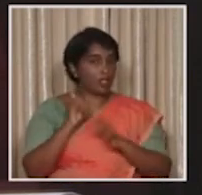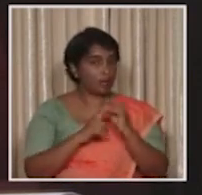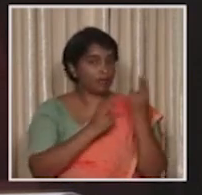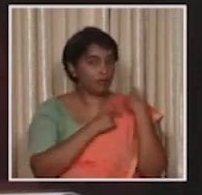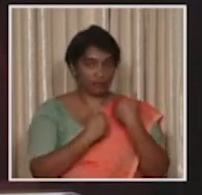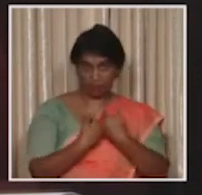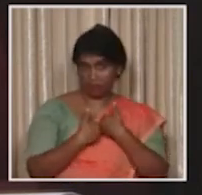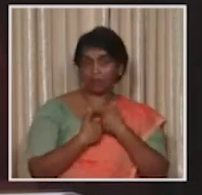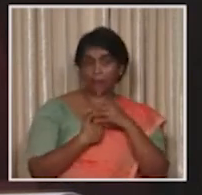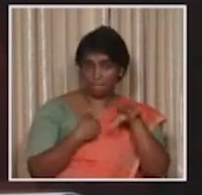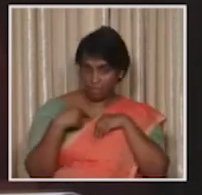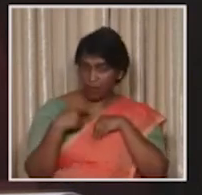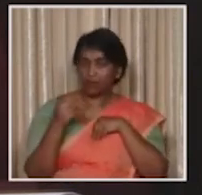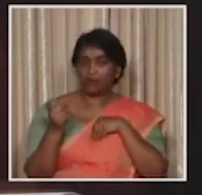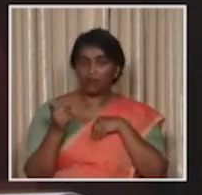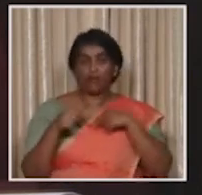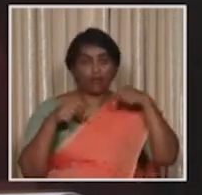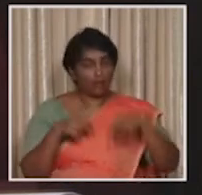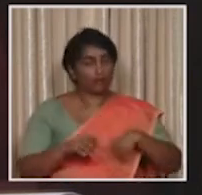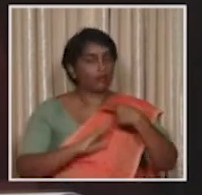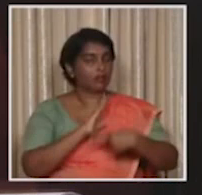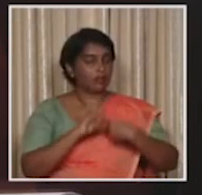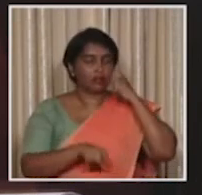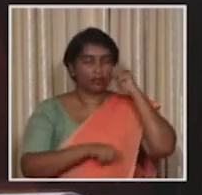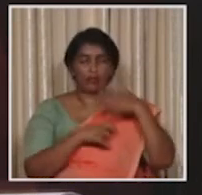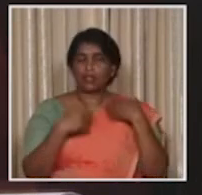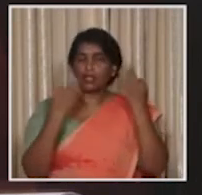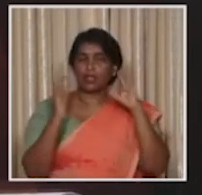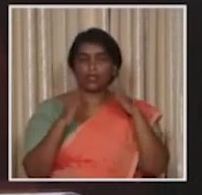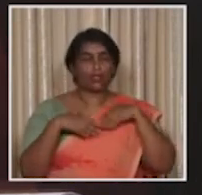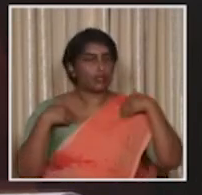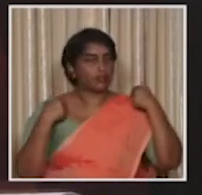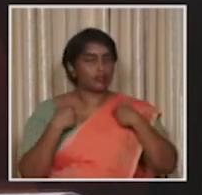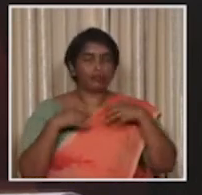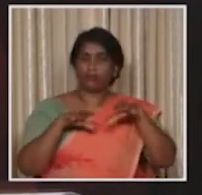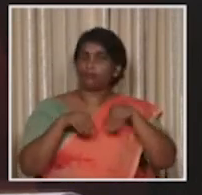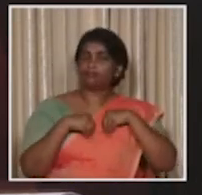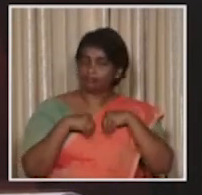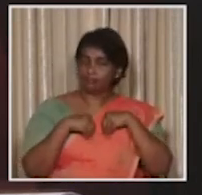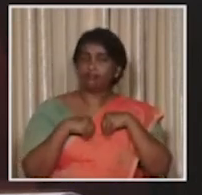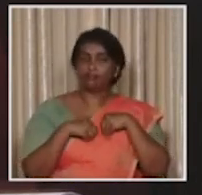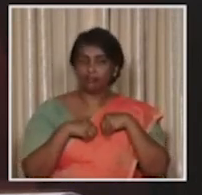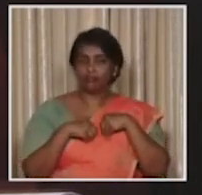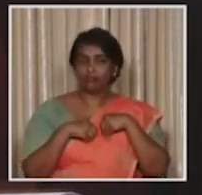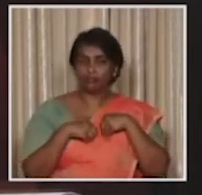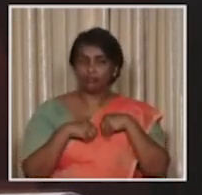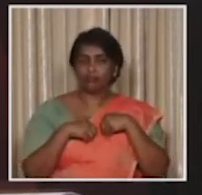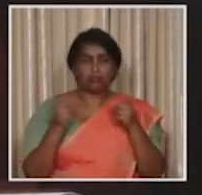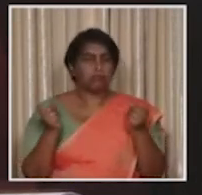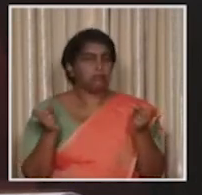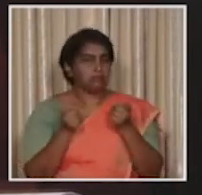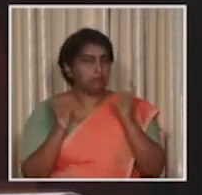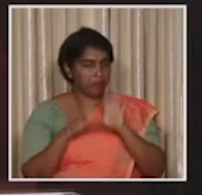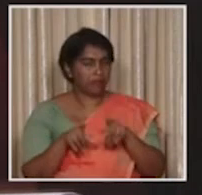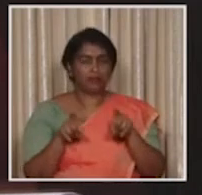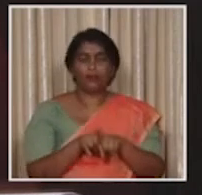බාරගන්නේද? අද මෙරට ජනතාව නිදහස් සෞඛ්‍ය සේවාව භුක්ති විඳීමට පවා බියක් ඇතිවන